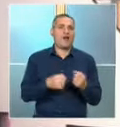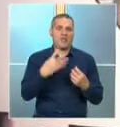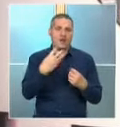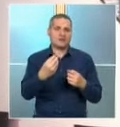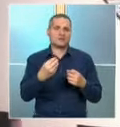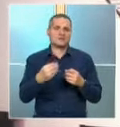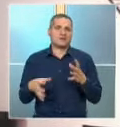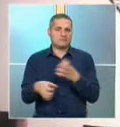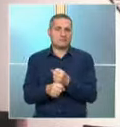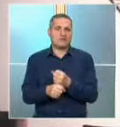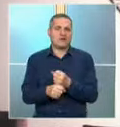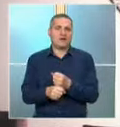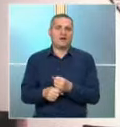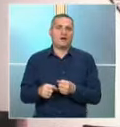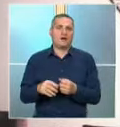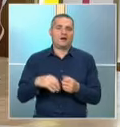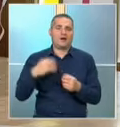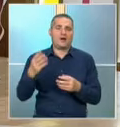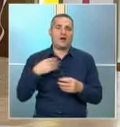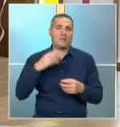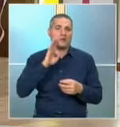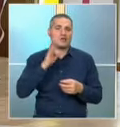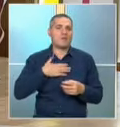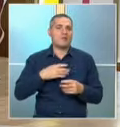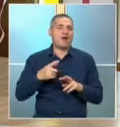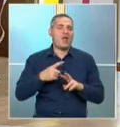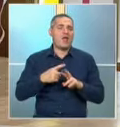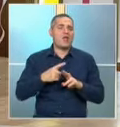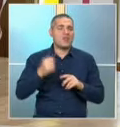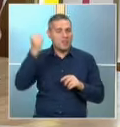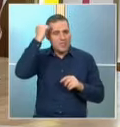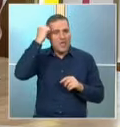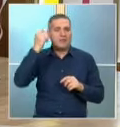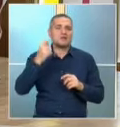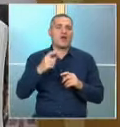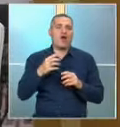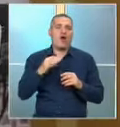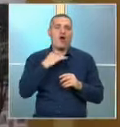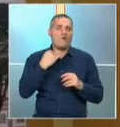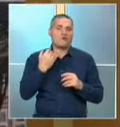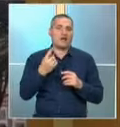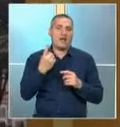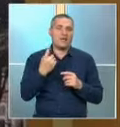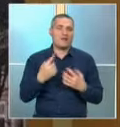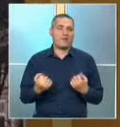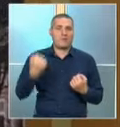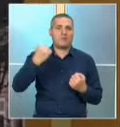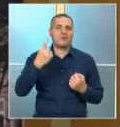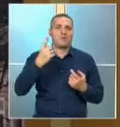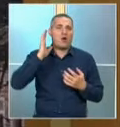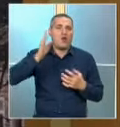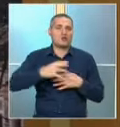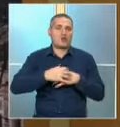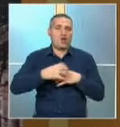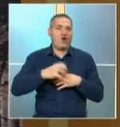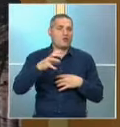лисицата и да сложи отвън. Баща ми има немска овчарка. Един път победи една много лоша